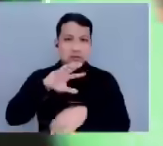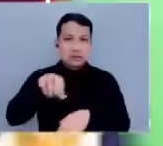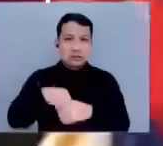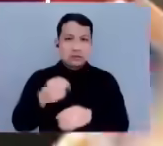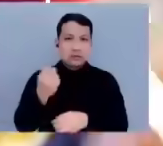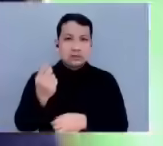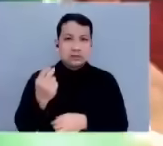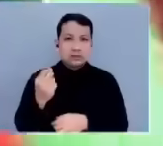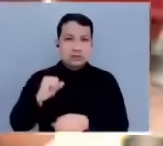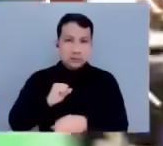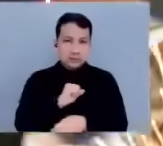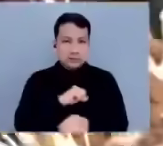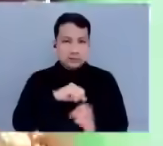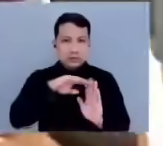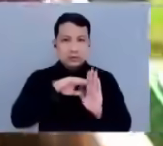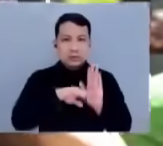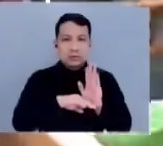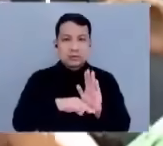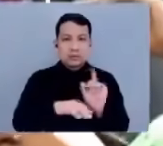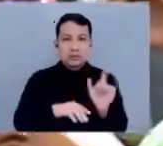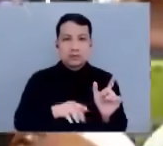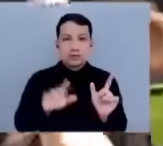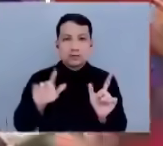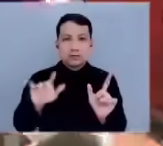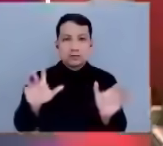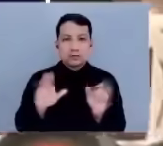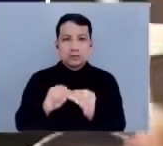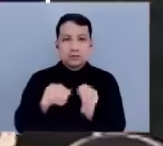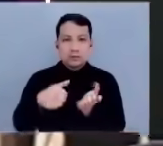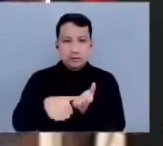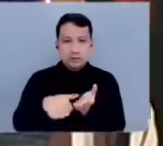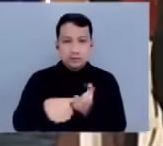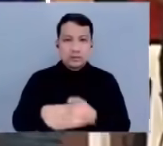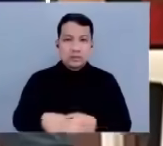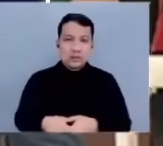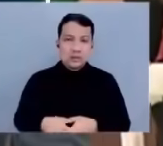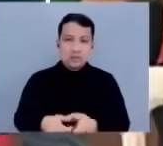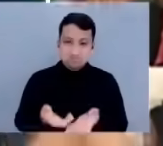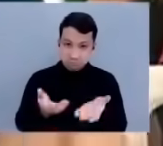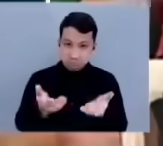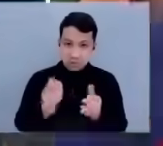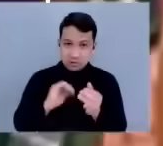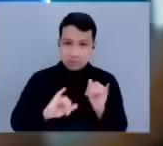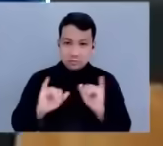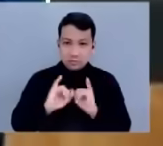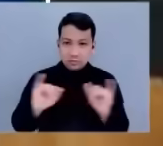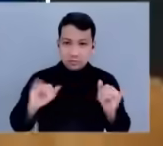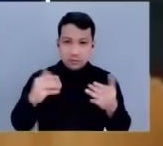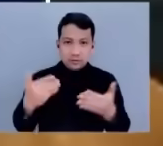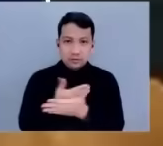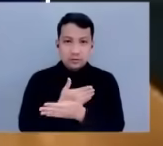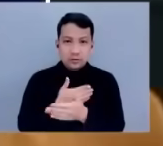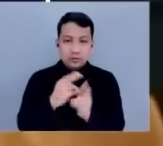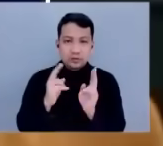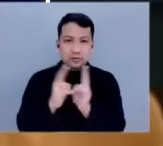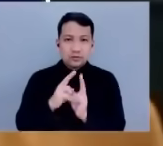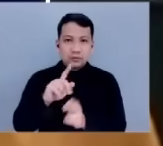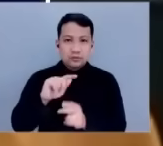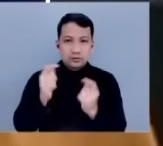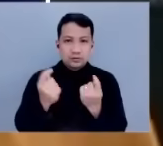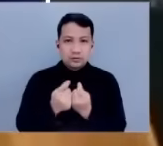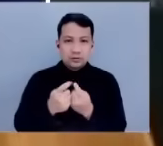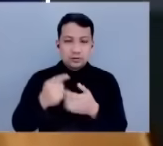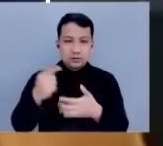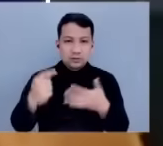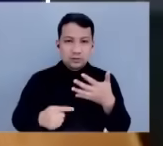candidate para sa 2025 midterm elections. Kumbaga, parang bagong unity team at ang una nga sa listahan, si